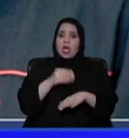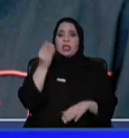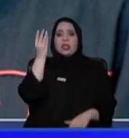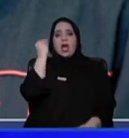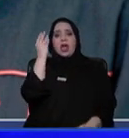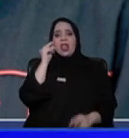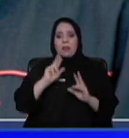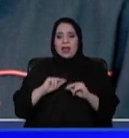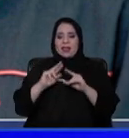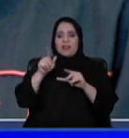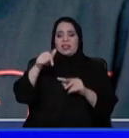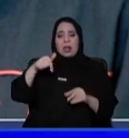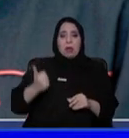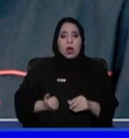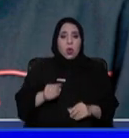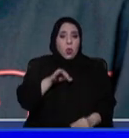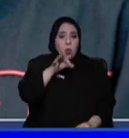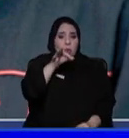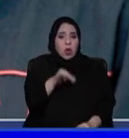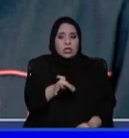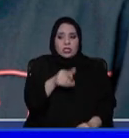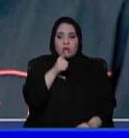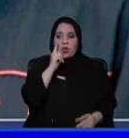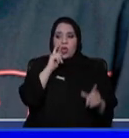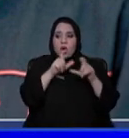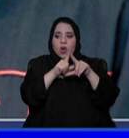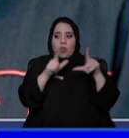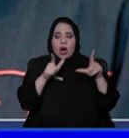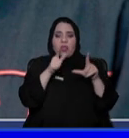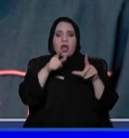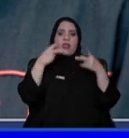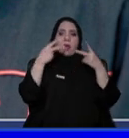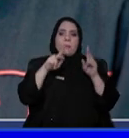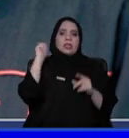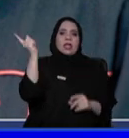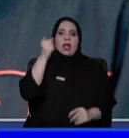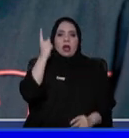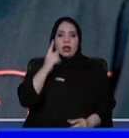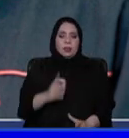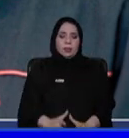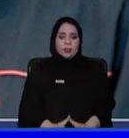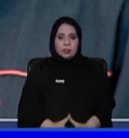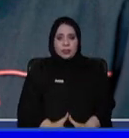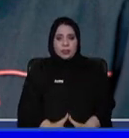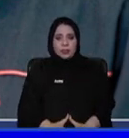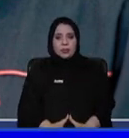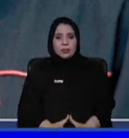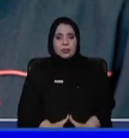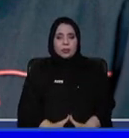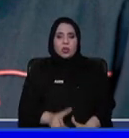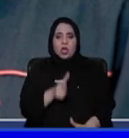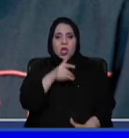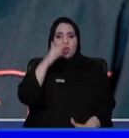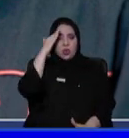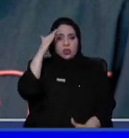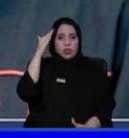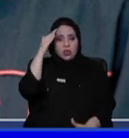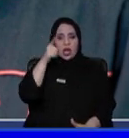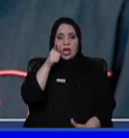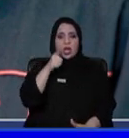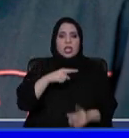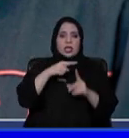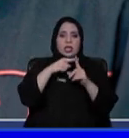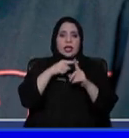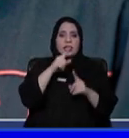وصلت إليه البحرين وتنشره في كل أنحاء العالم. شكرا